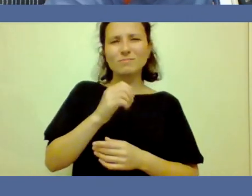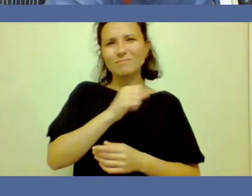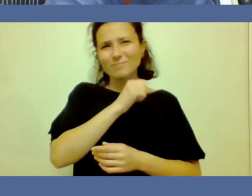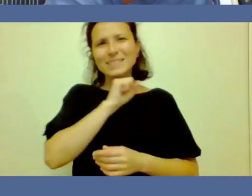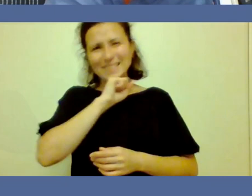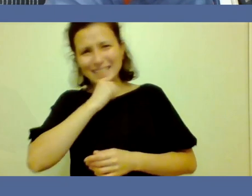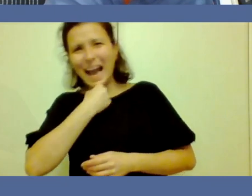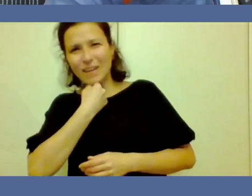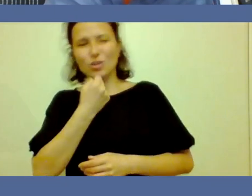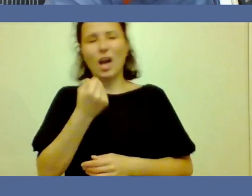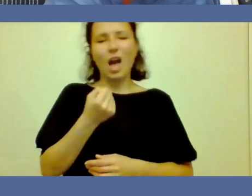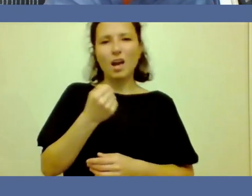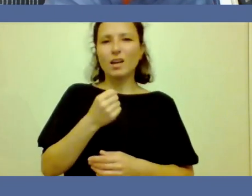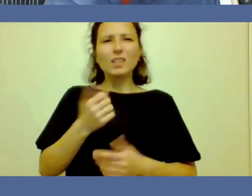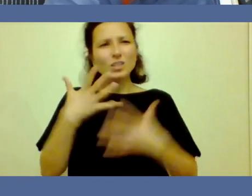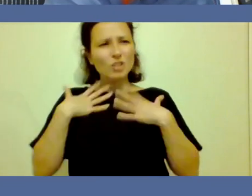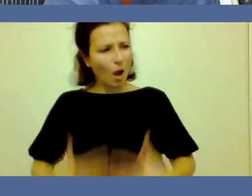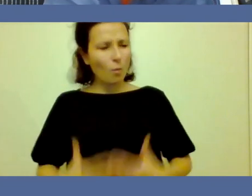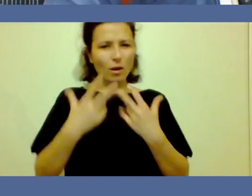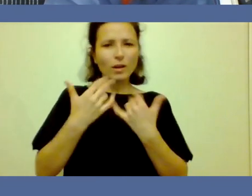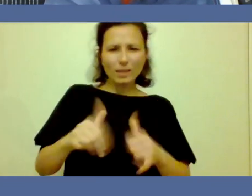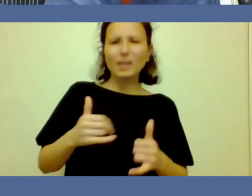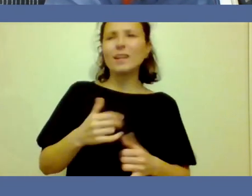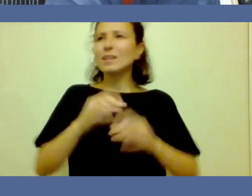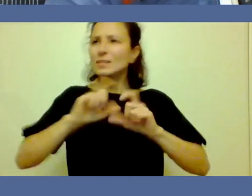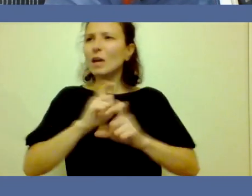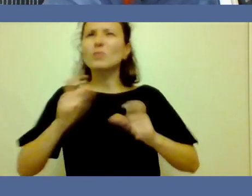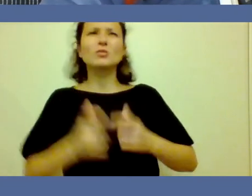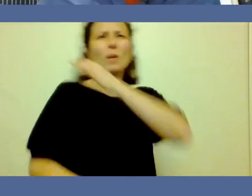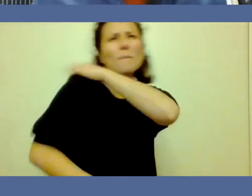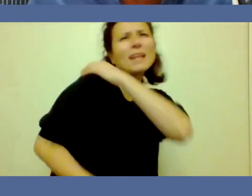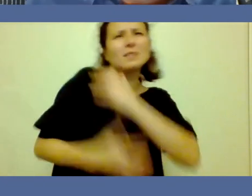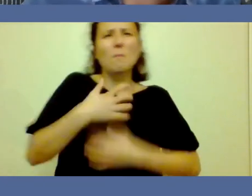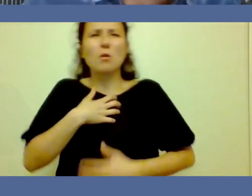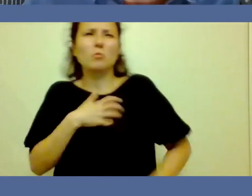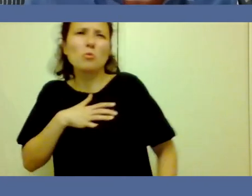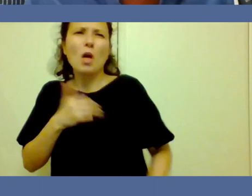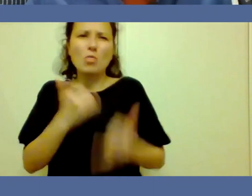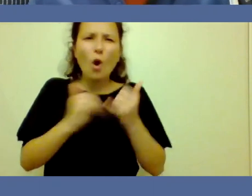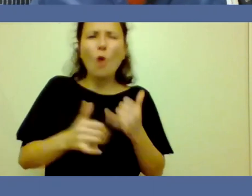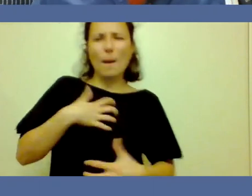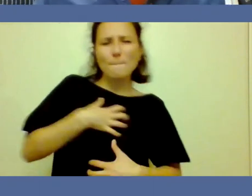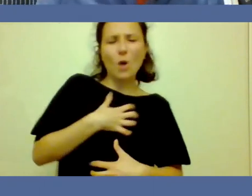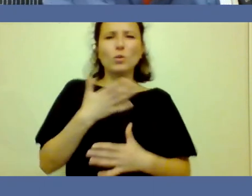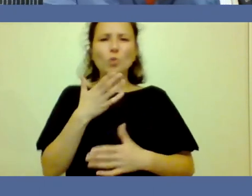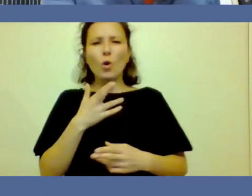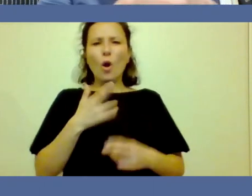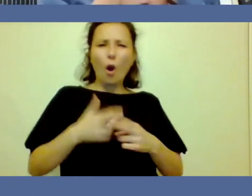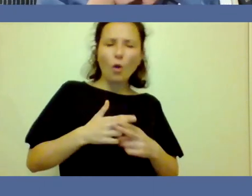to. I jakby cały czas mam jakąś, a to zaraza, a to choroba, a to w plecach mnie łupia, a to noga mi zdrzewa, a to oko mi lata. Jestem